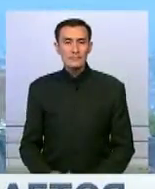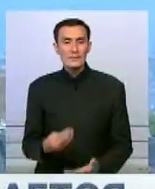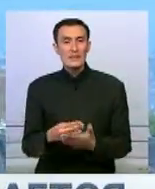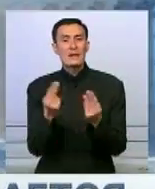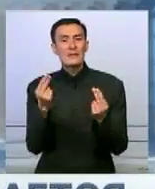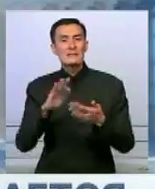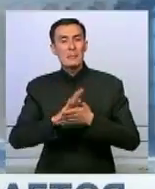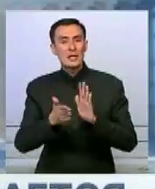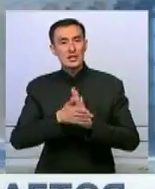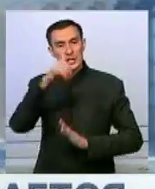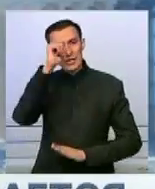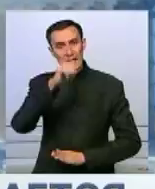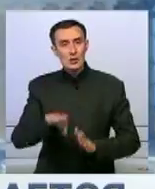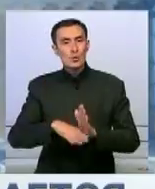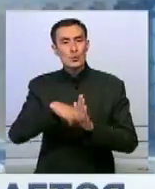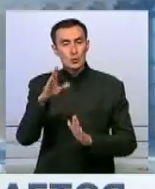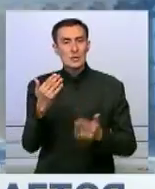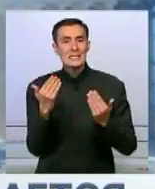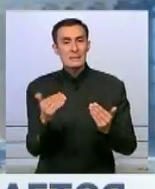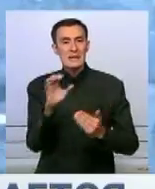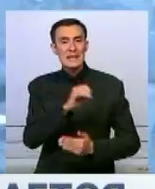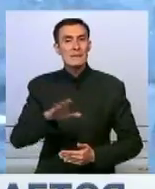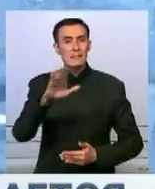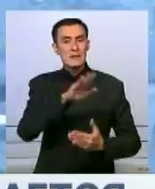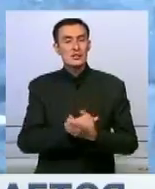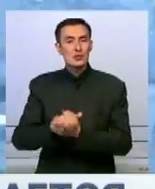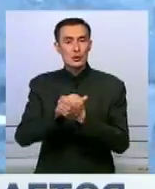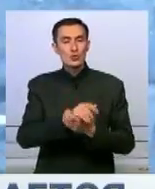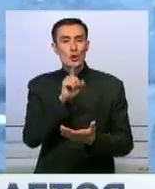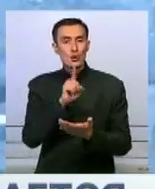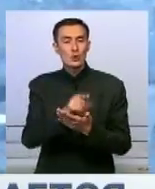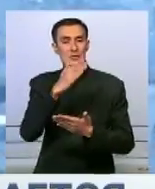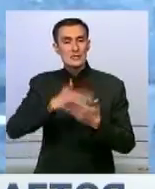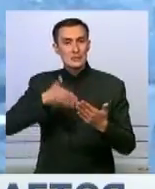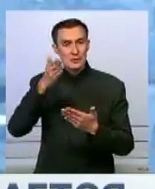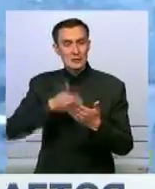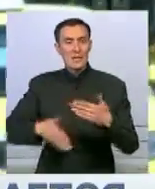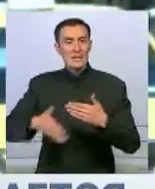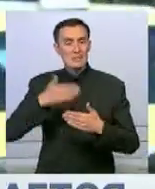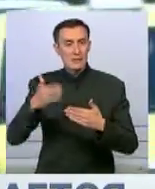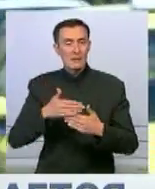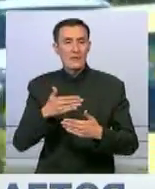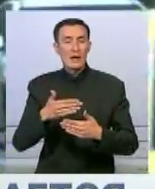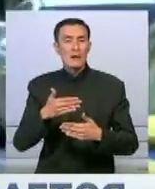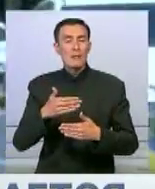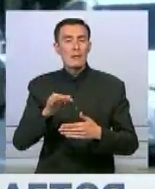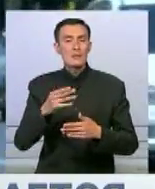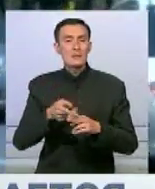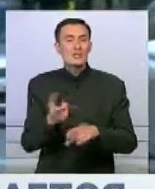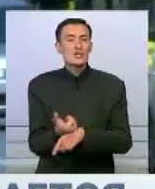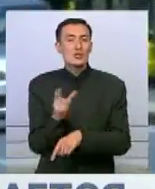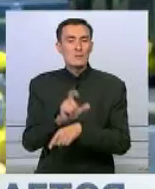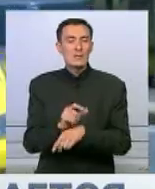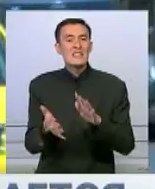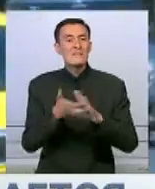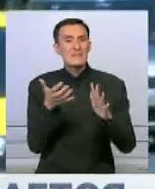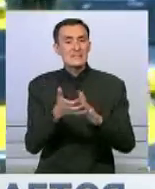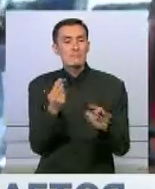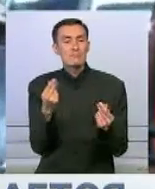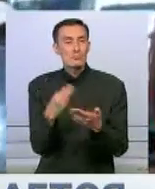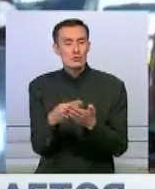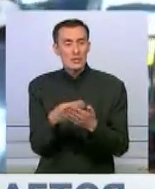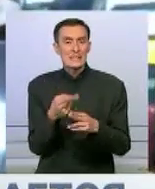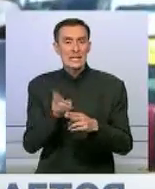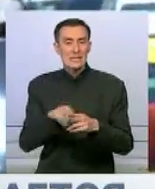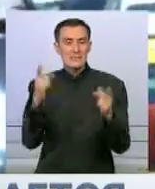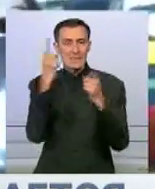Финансовое положение Греции улучшилось. Теперь Европейский Союз должен отменить дисциплинарные меры в отношении Афин за чрезмерный дефицит бюджета. С